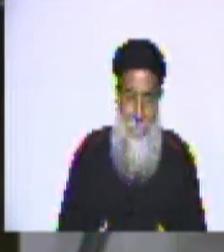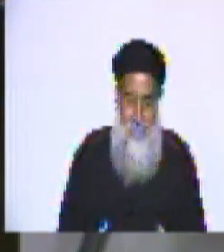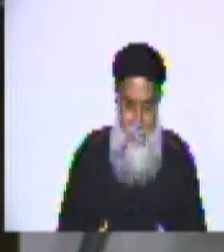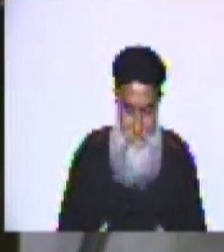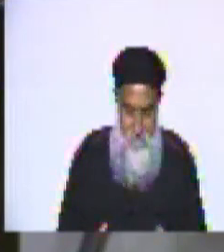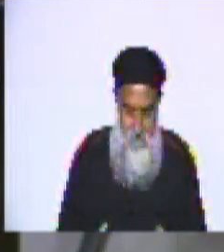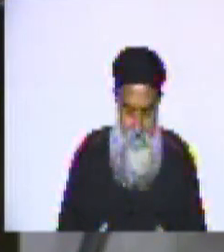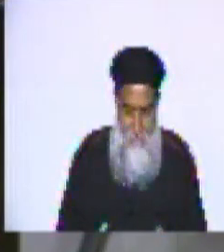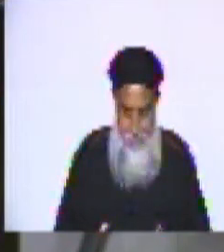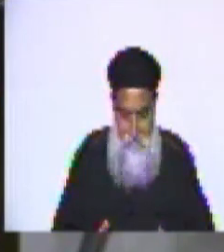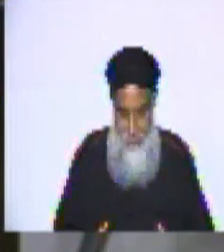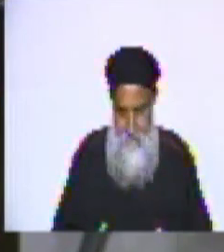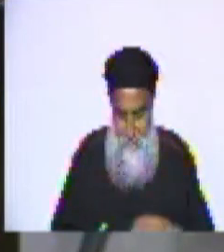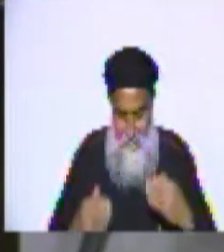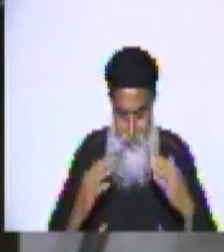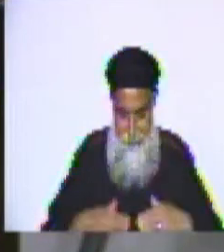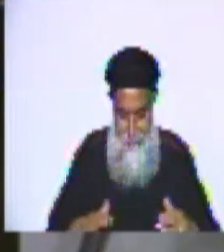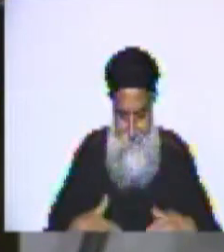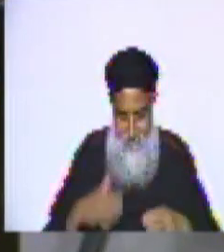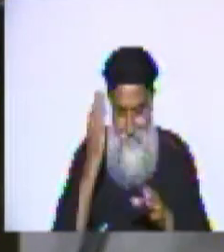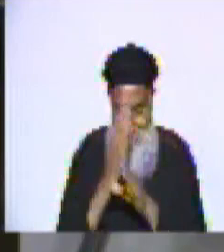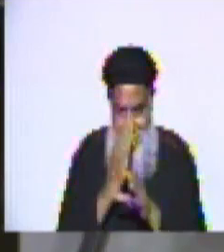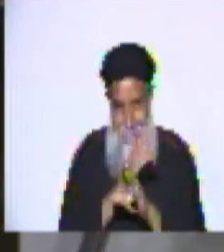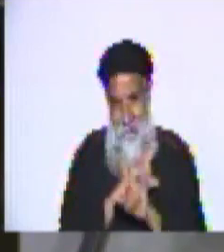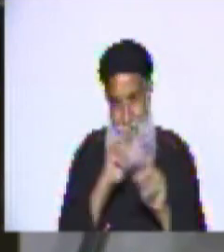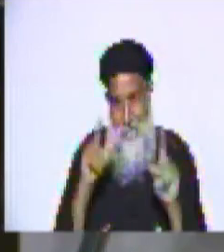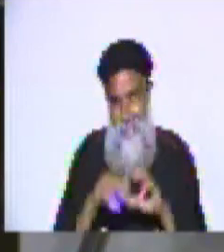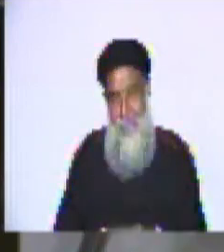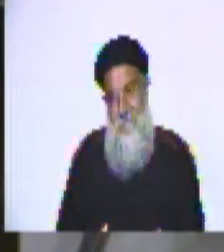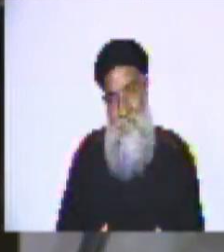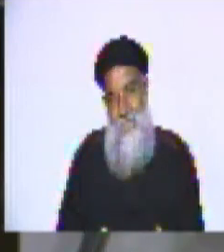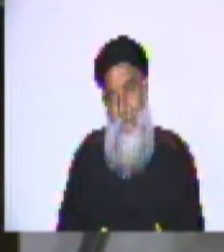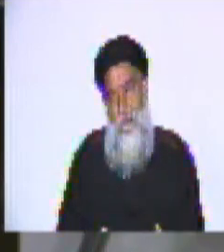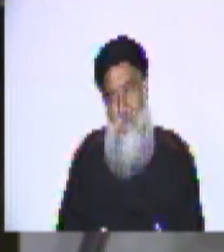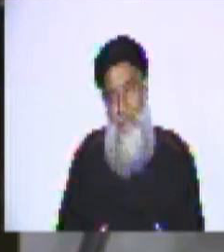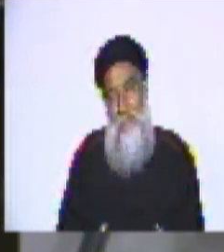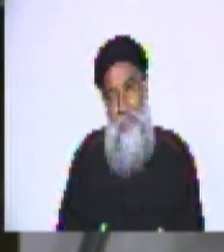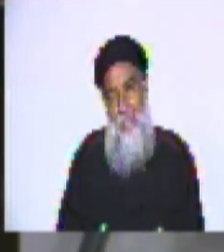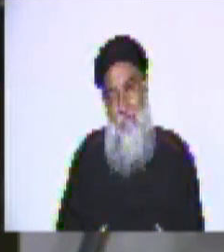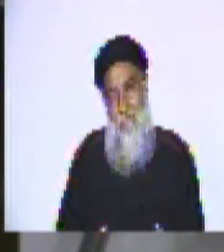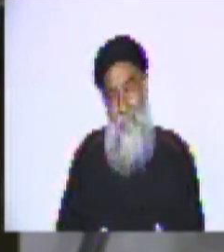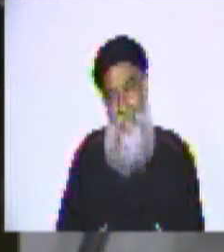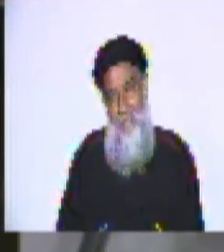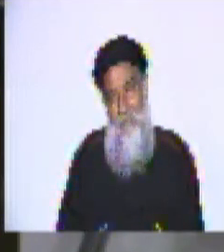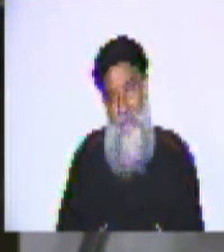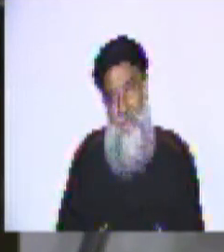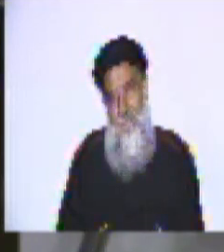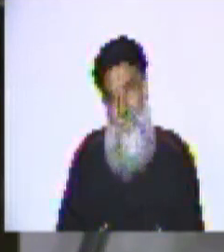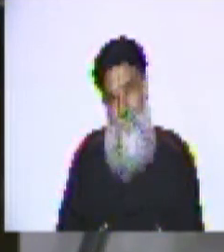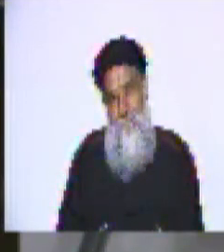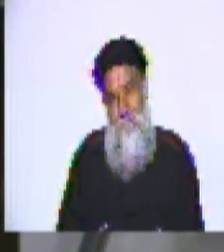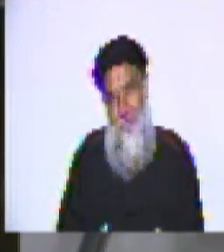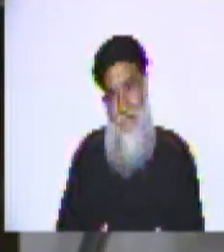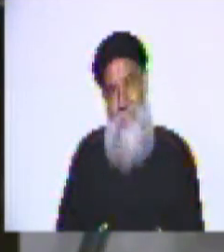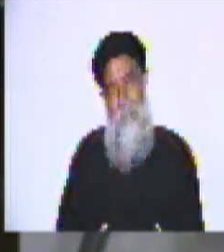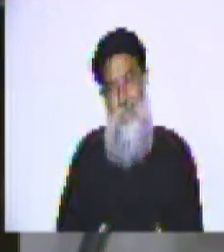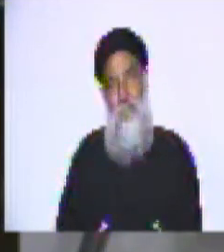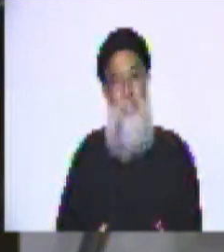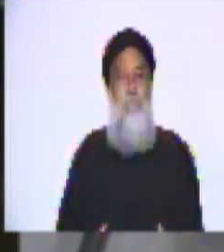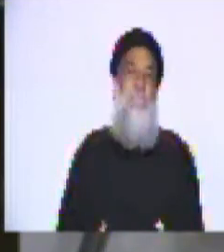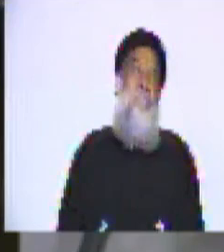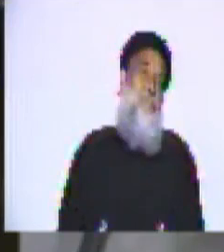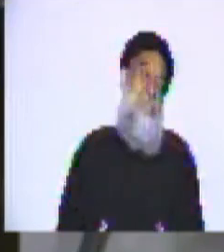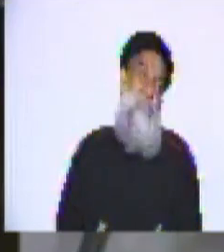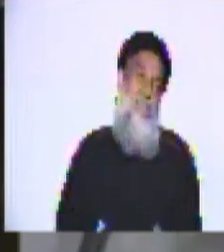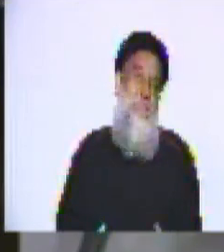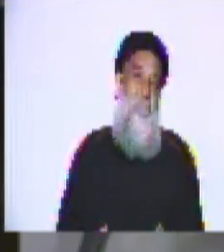يعني، ما حدش بياخد اعترافي. الاعتراف. او اصلي يا بلاد يا سيدنا، ربنا